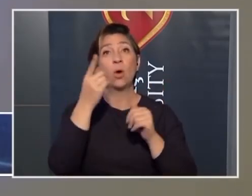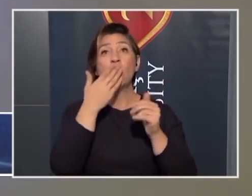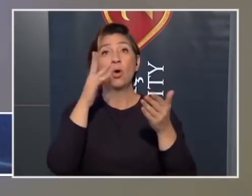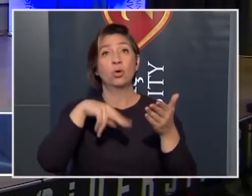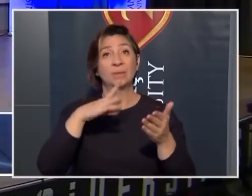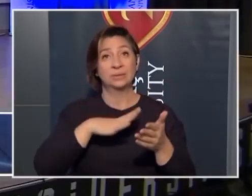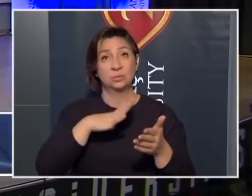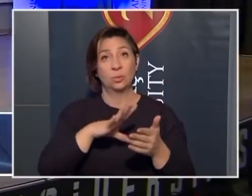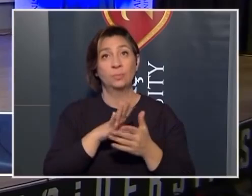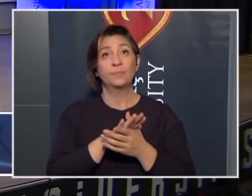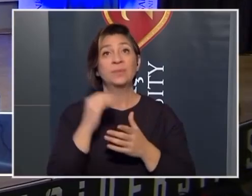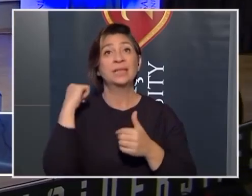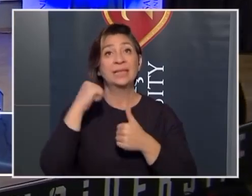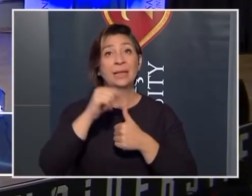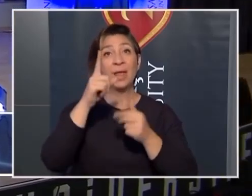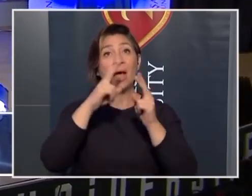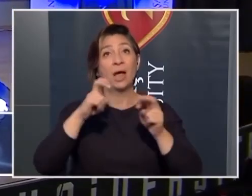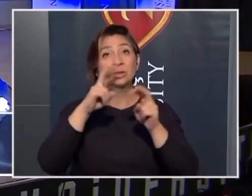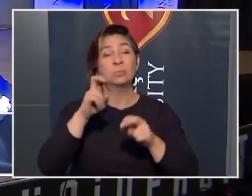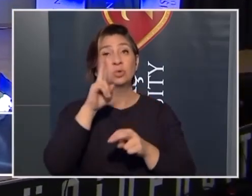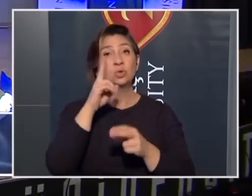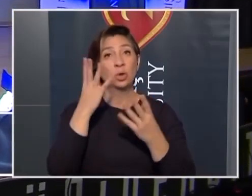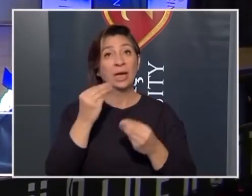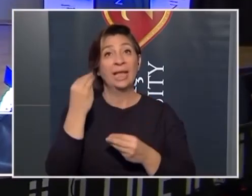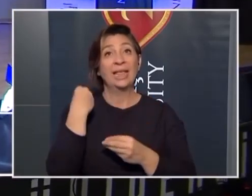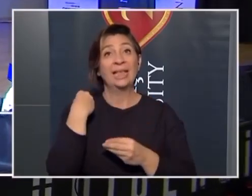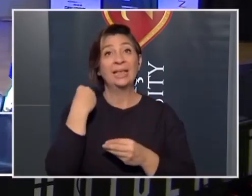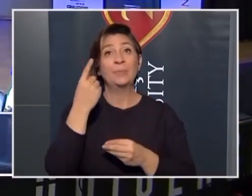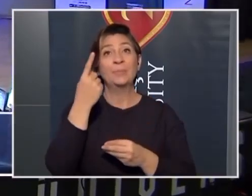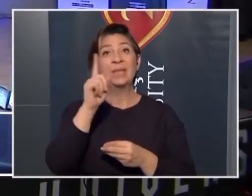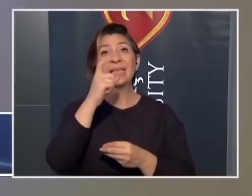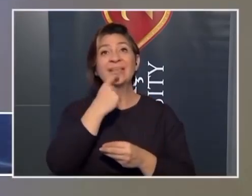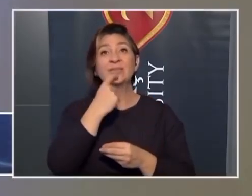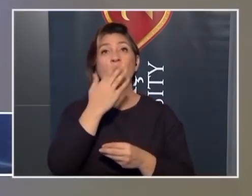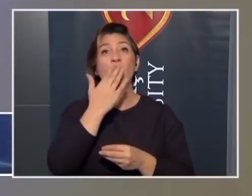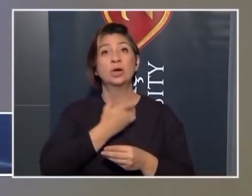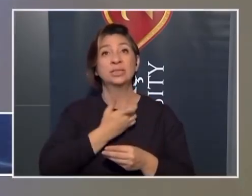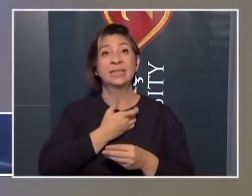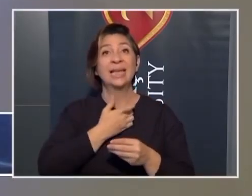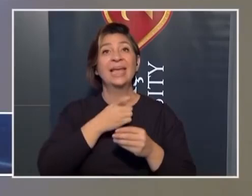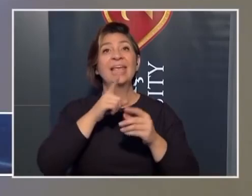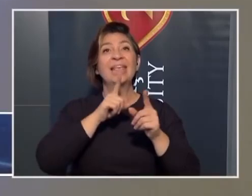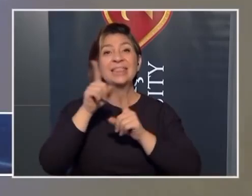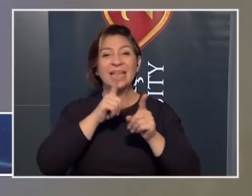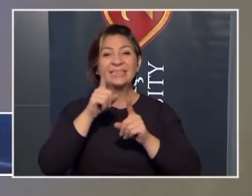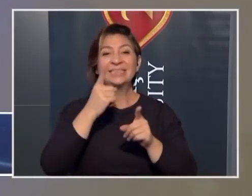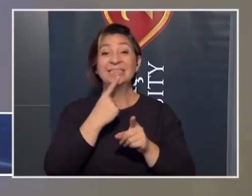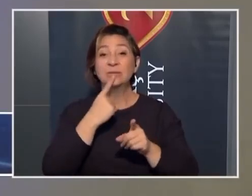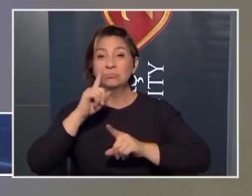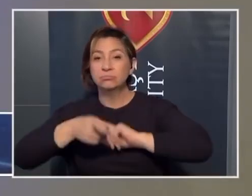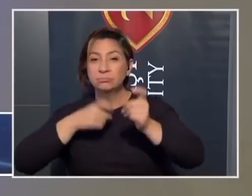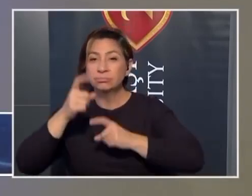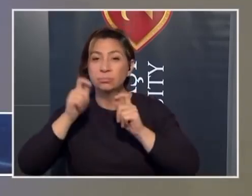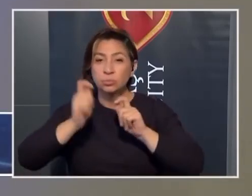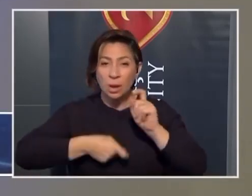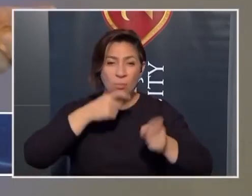istiyorum. Yine bir araştırma sonucu olarak. Yeni bin yılın öğrencileri dijital araçların dilini keşfederek,